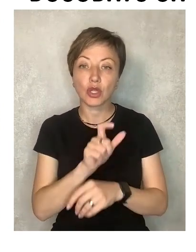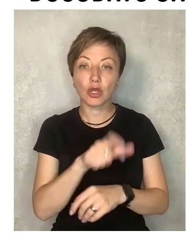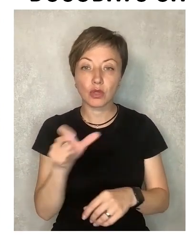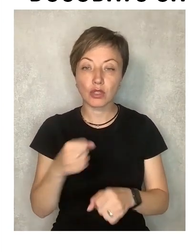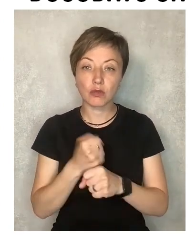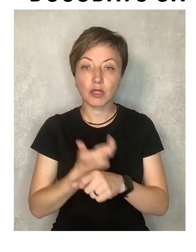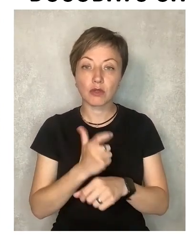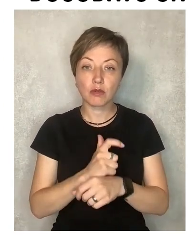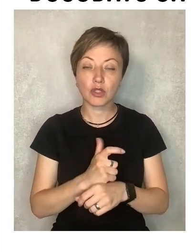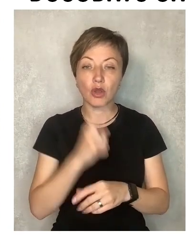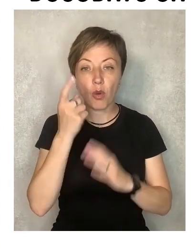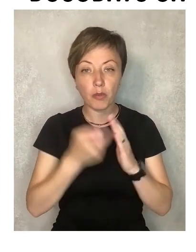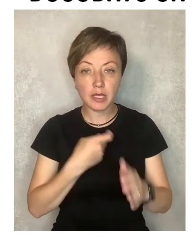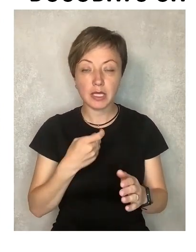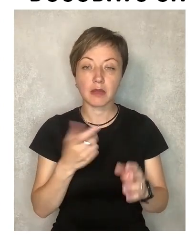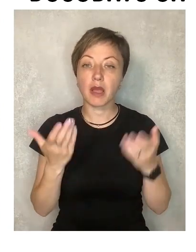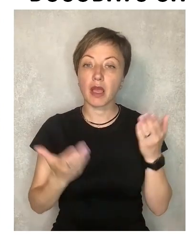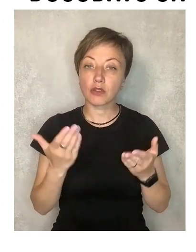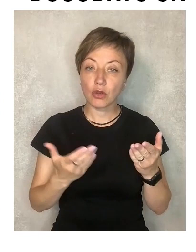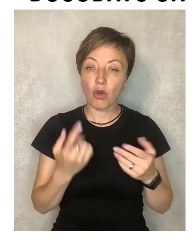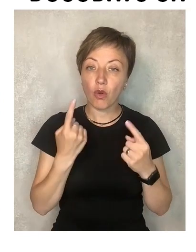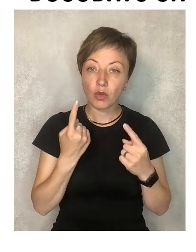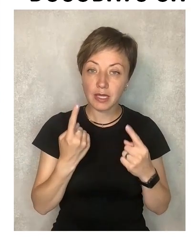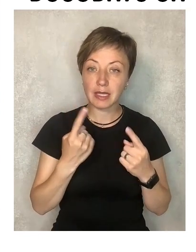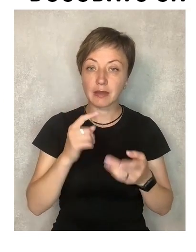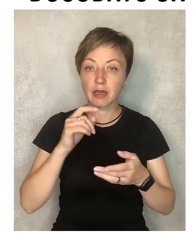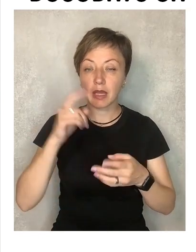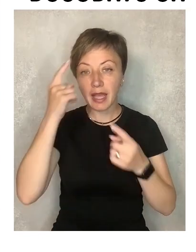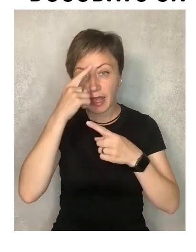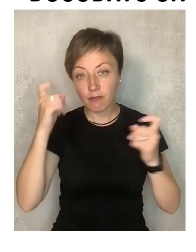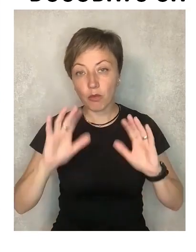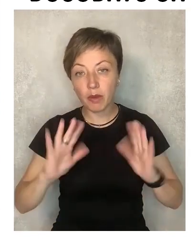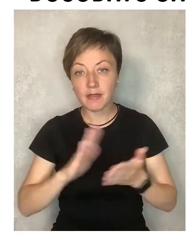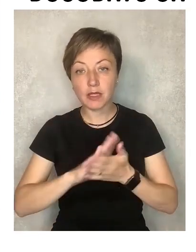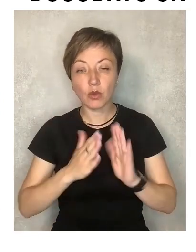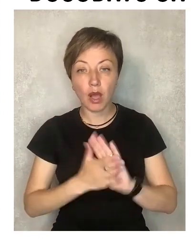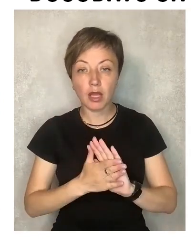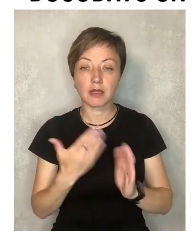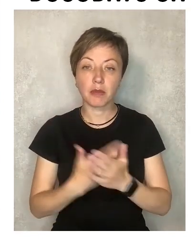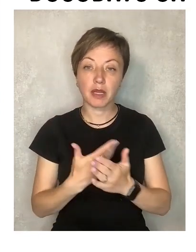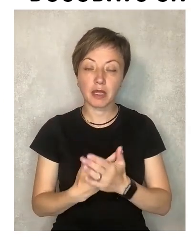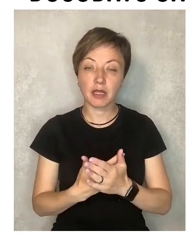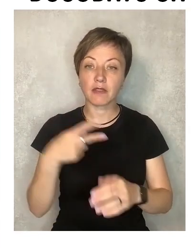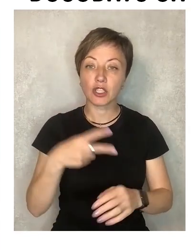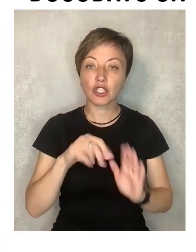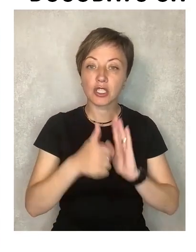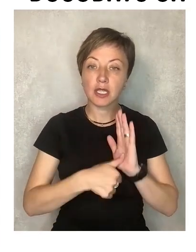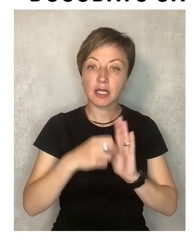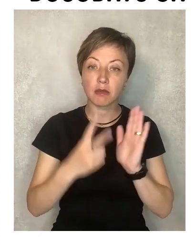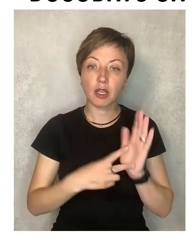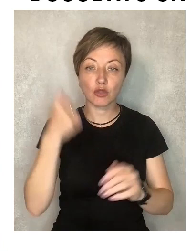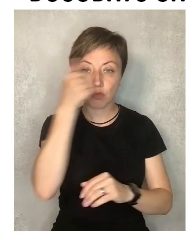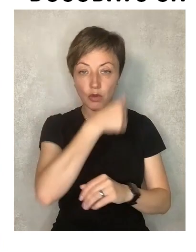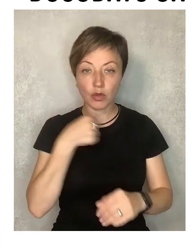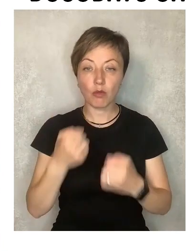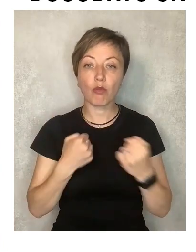більше обізнаними. Як ще один інфопривід до ситуації, яка сталася. Наприклад, в 2016-2017 році ми